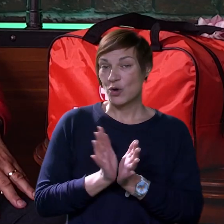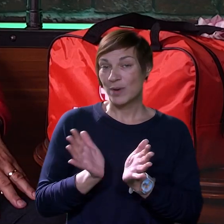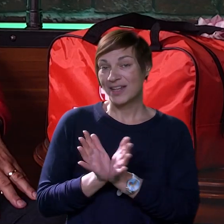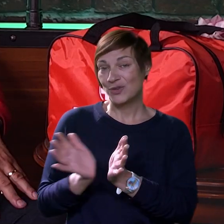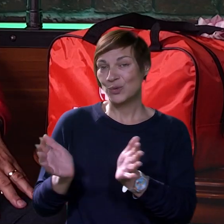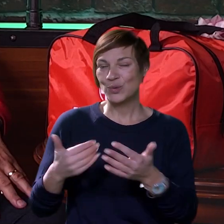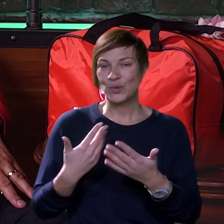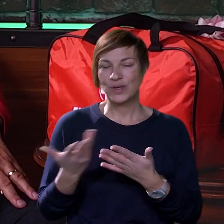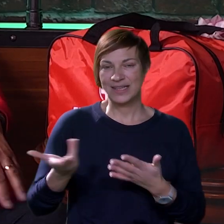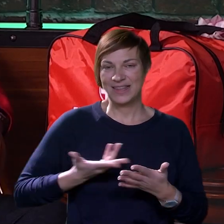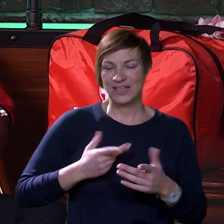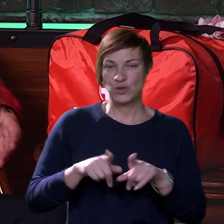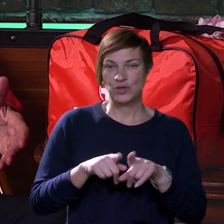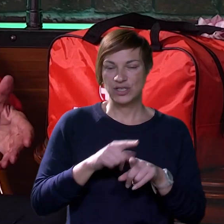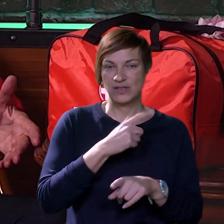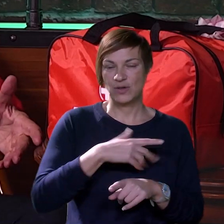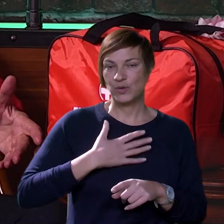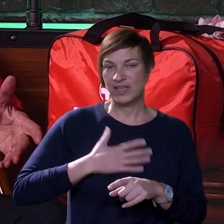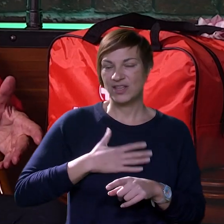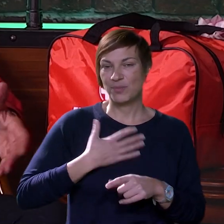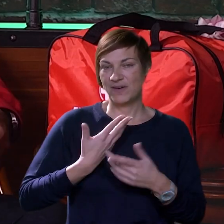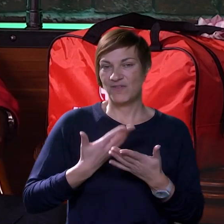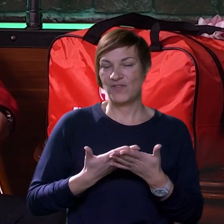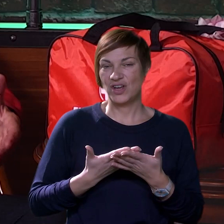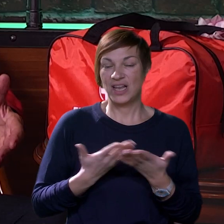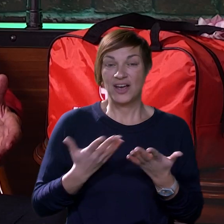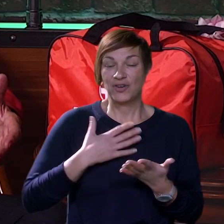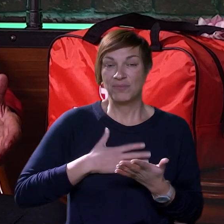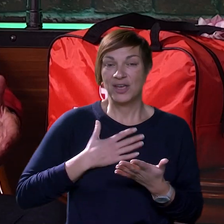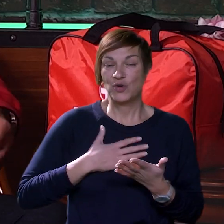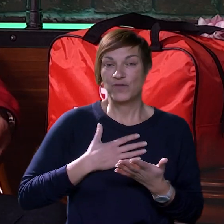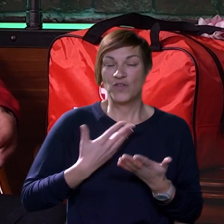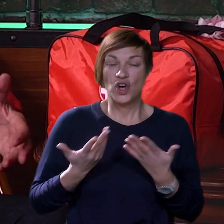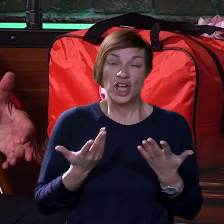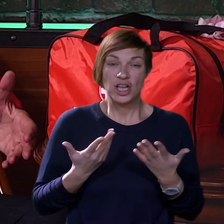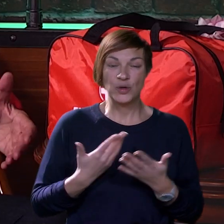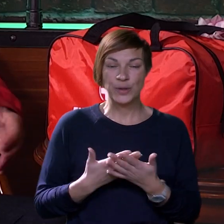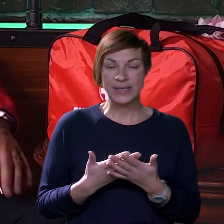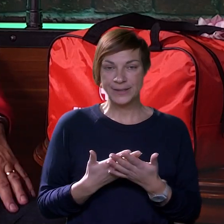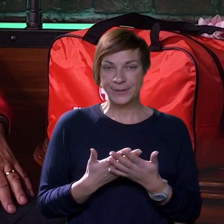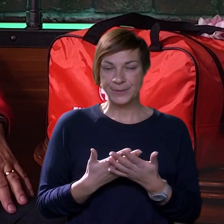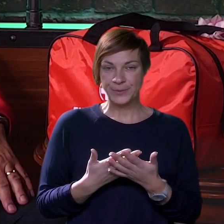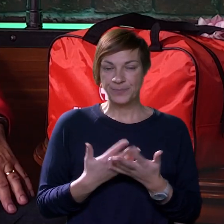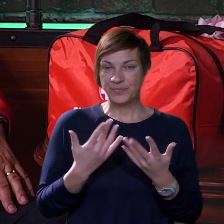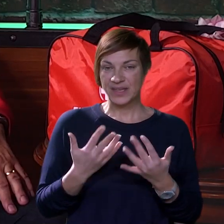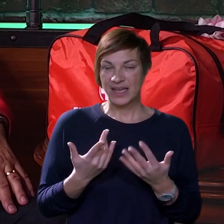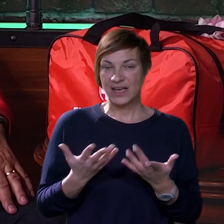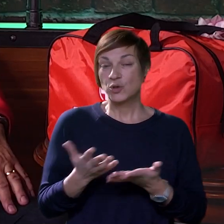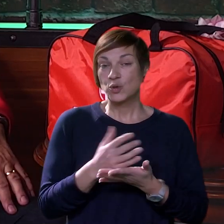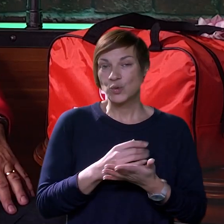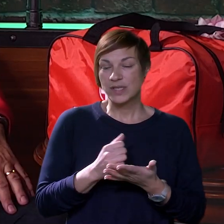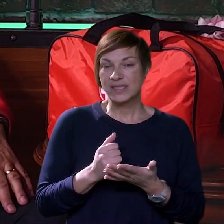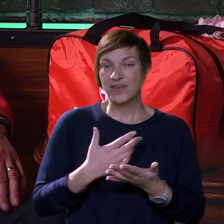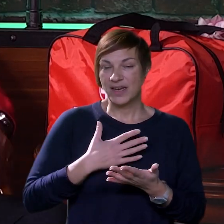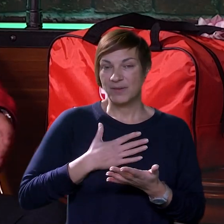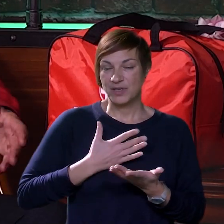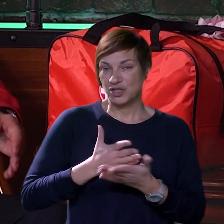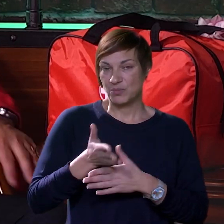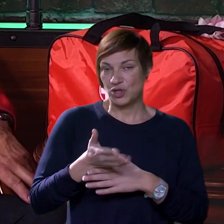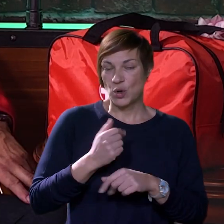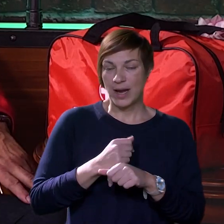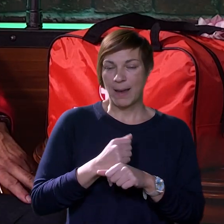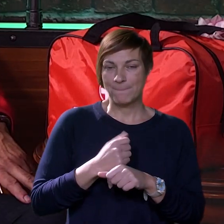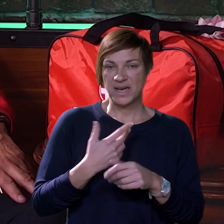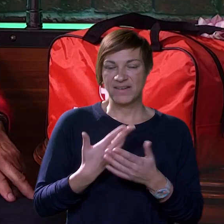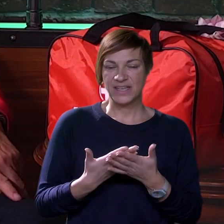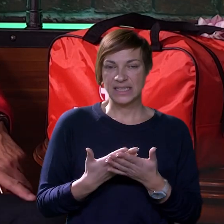svakom koraku, da dođu isto ljudi dobre volje i koliko imaju volju i imaju neke želje i ukoliko su one ostvarive, mi ćemo to